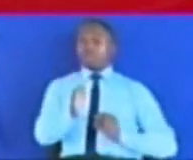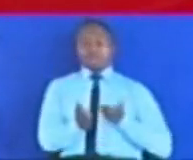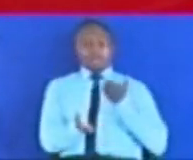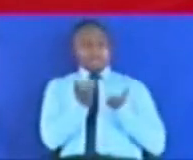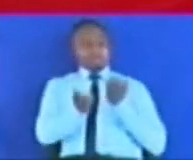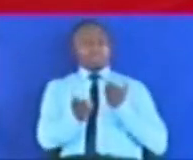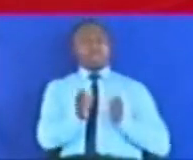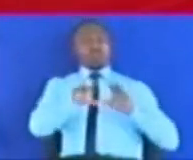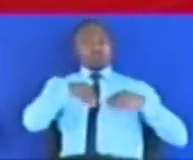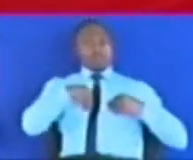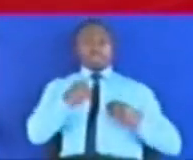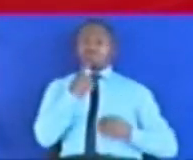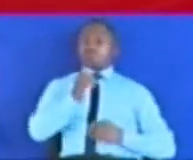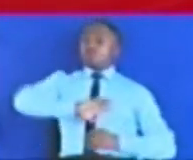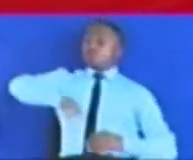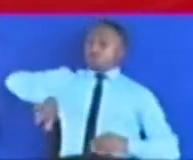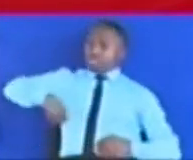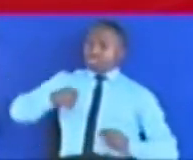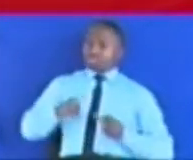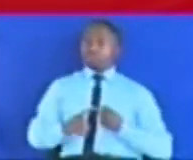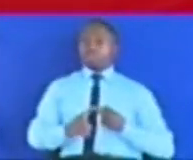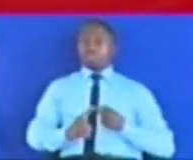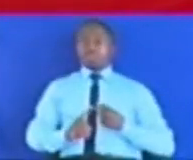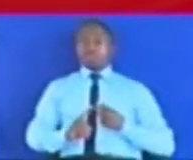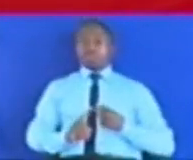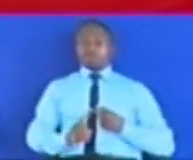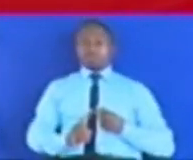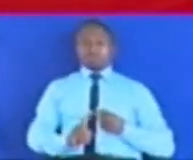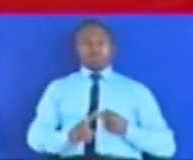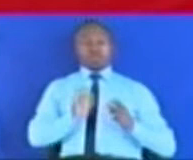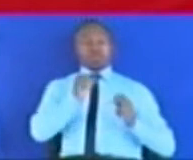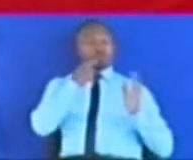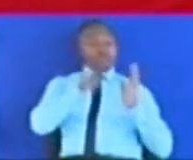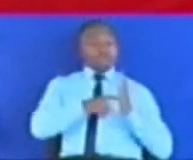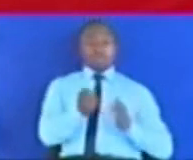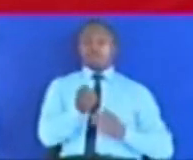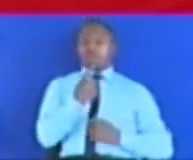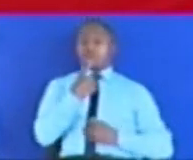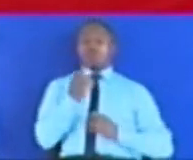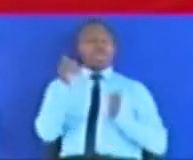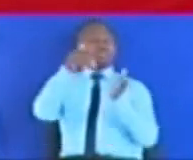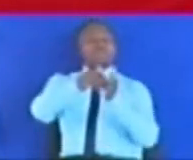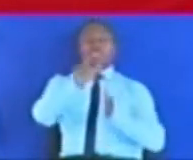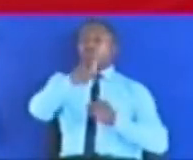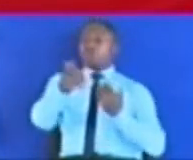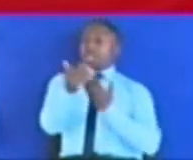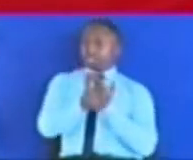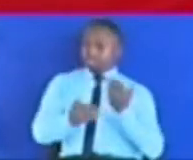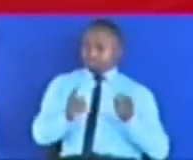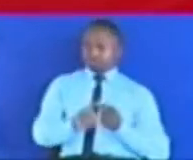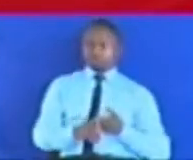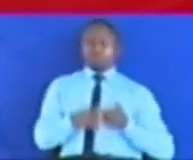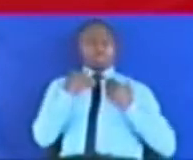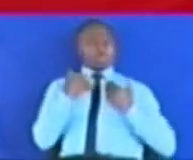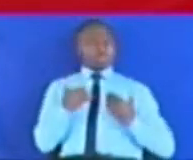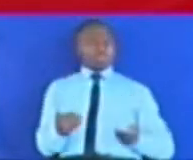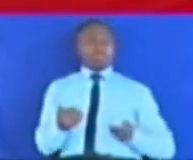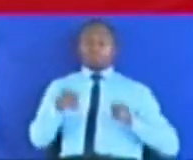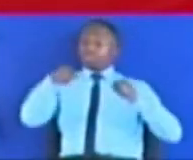anakiri kwamba wizi huu unasababisha huduma za dawa zisiwafikie wananchi. Sasa hivi kweli